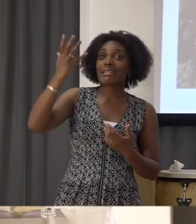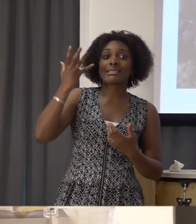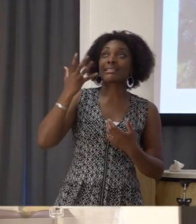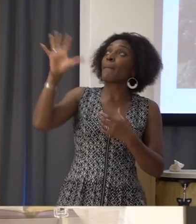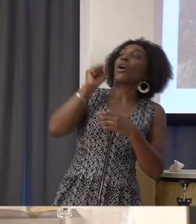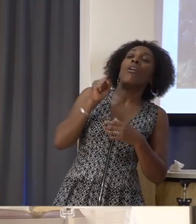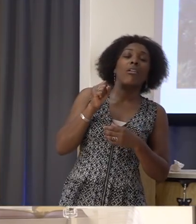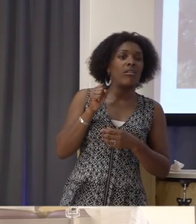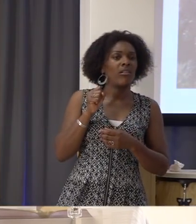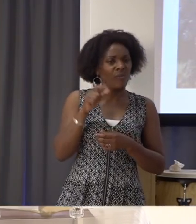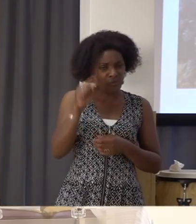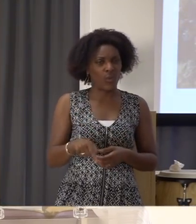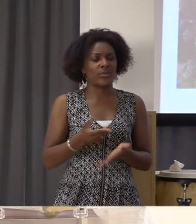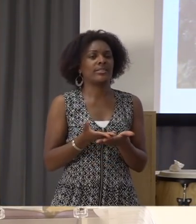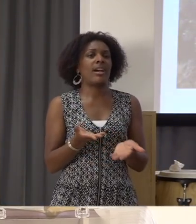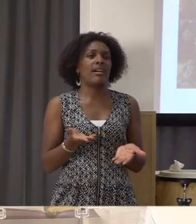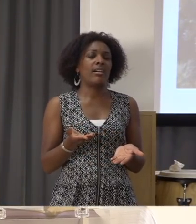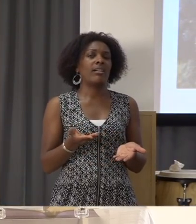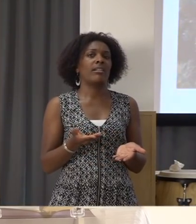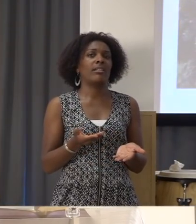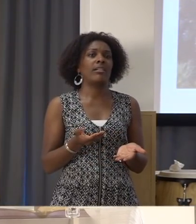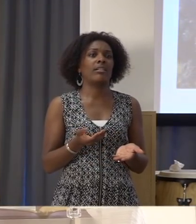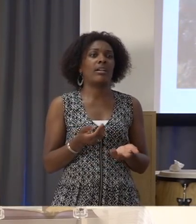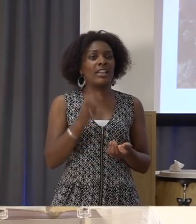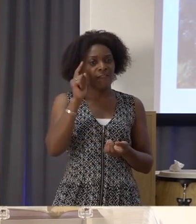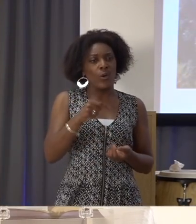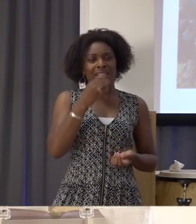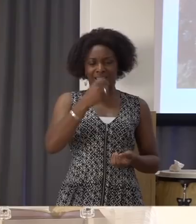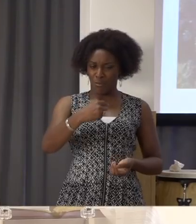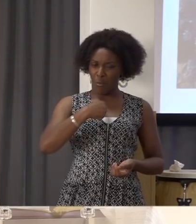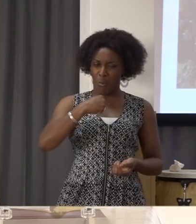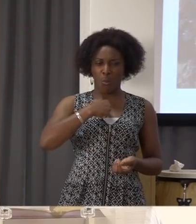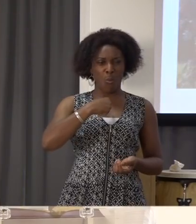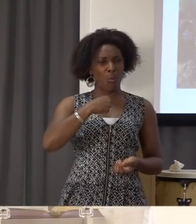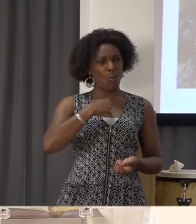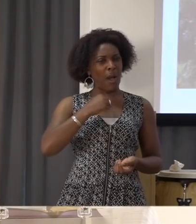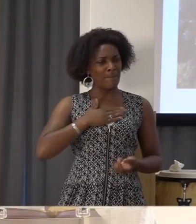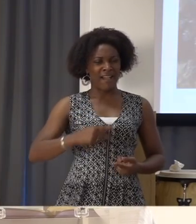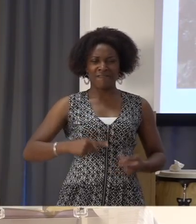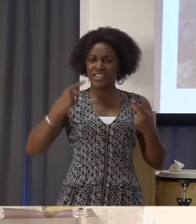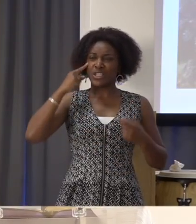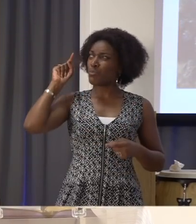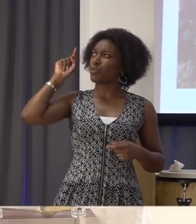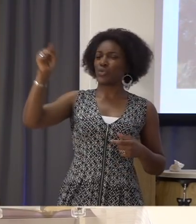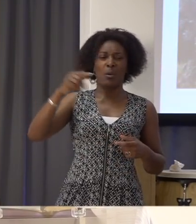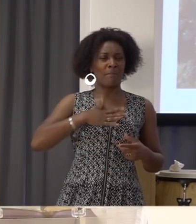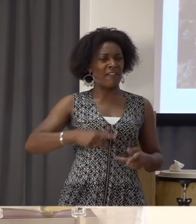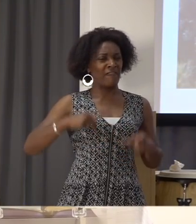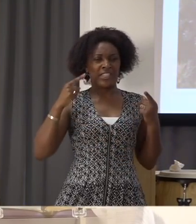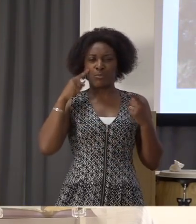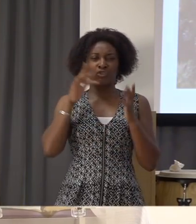Dieu. Il nous suffit de dire, moi, je me consacre à l'Éternel, en Jésus-Christ, mon